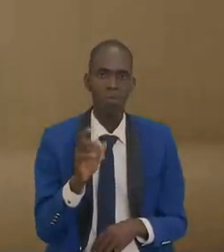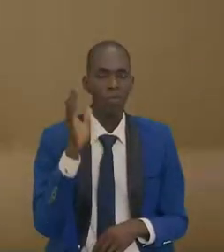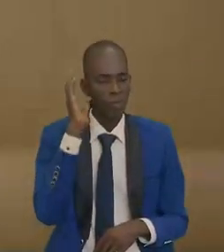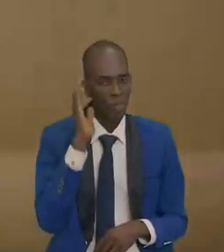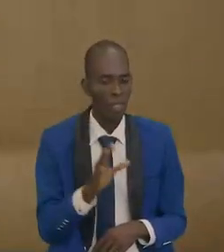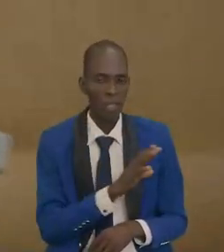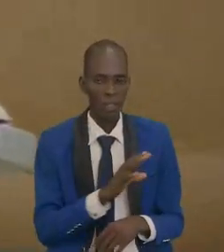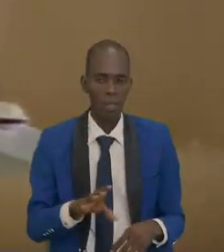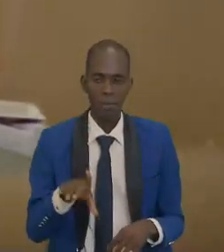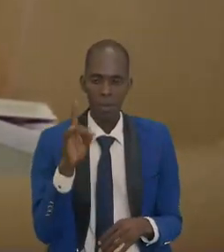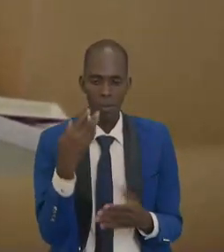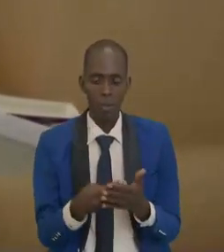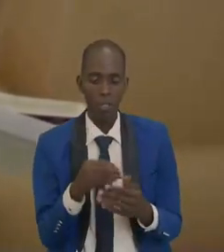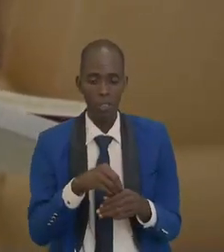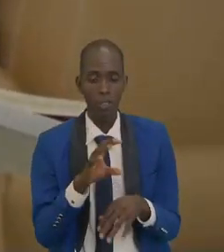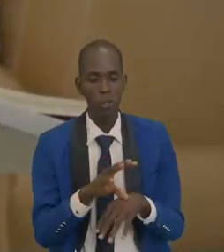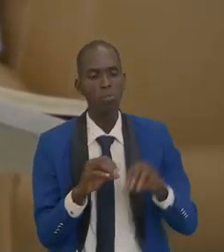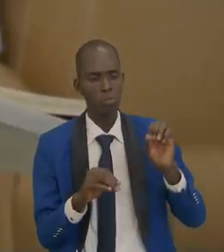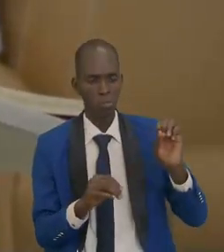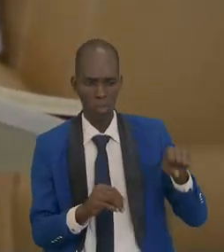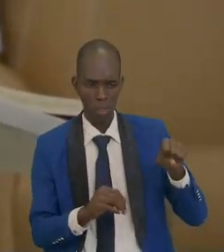Trouvera-t-il de l'argent dans le pays? Bien sûr.